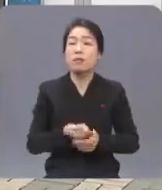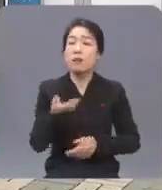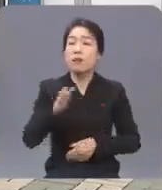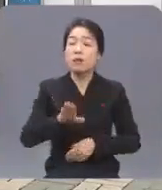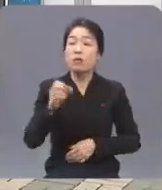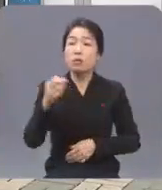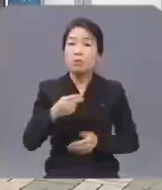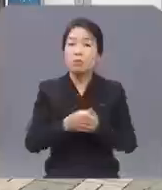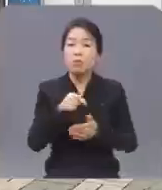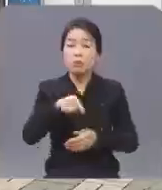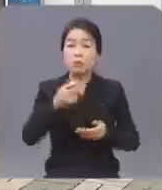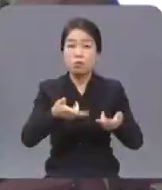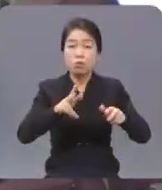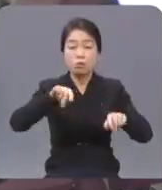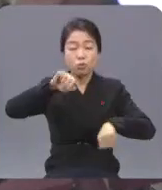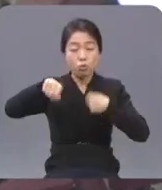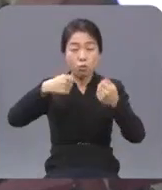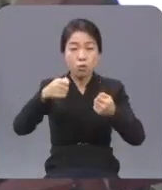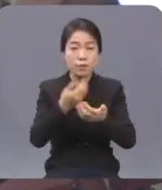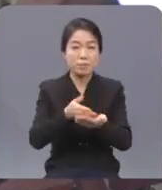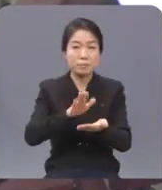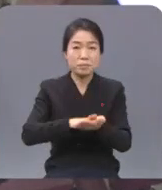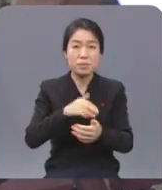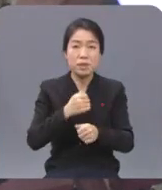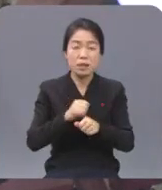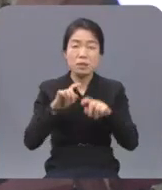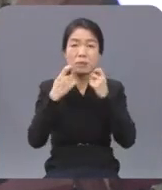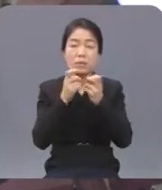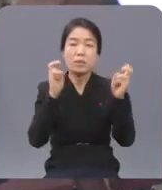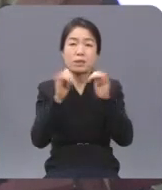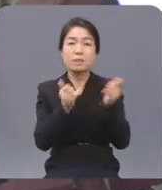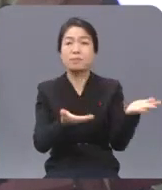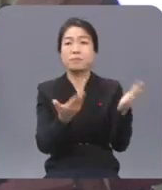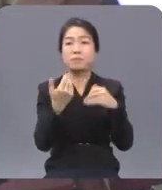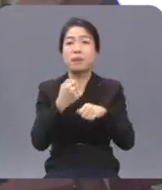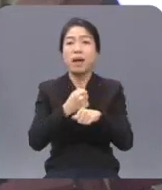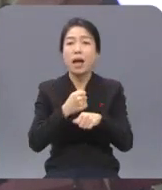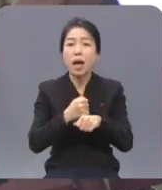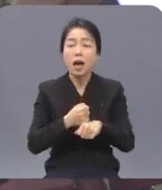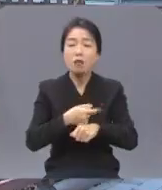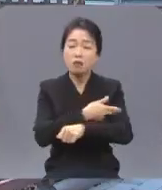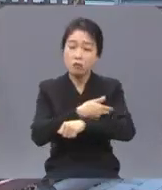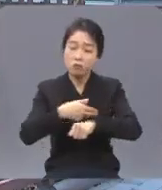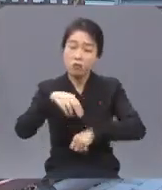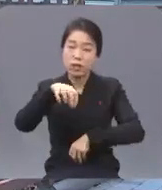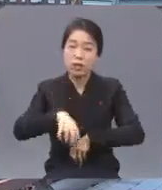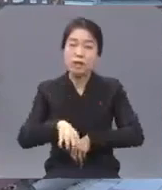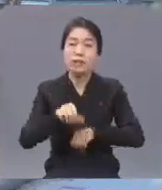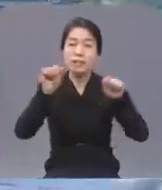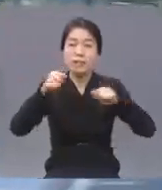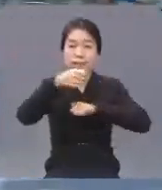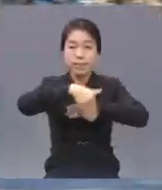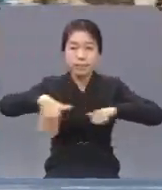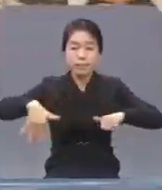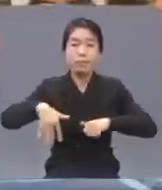광주시는 또 우치공원 동물원도 재정비하고 민간 사업자를 유치해 수영장과 레포츠